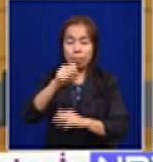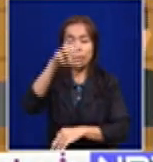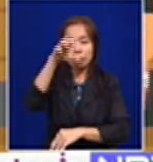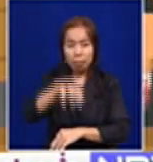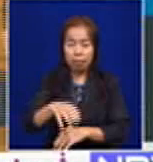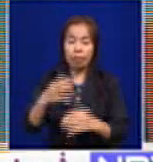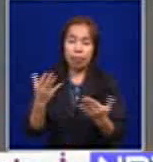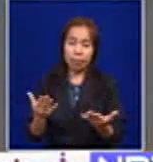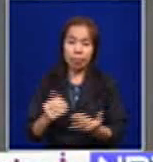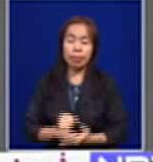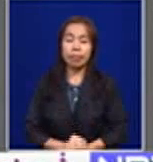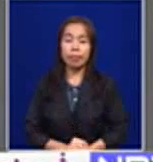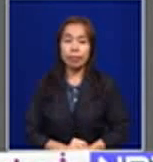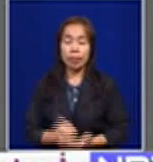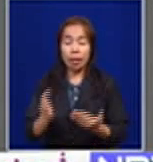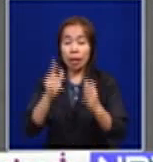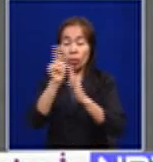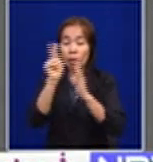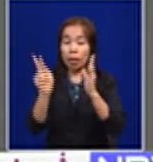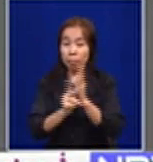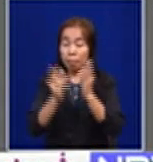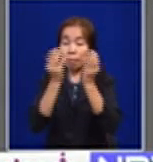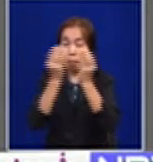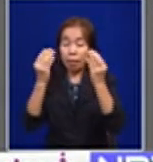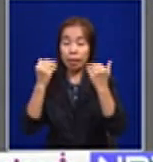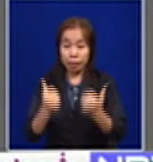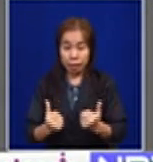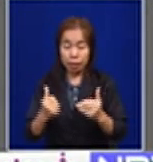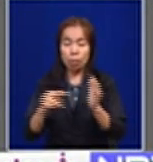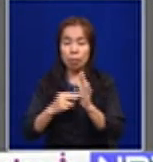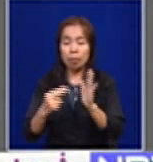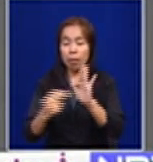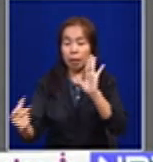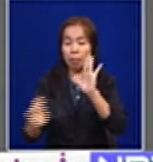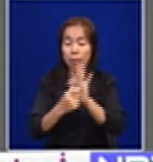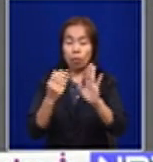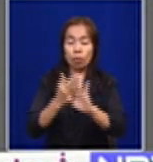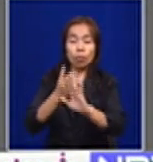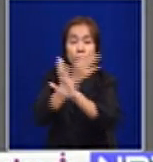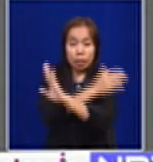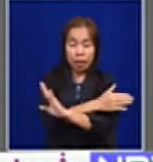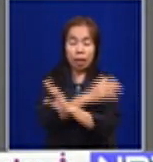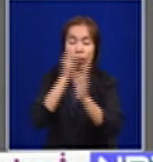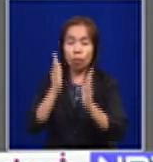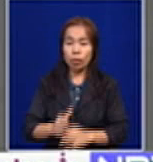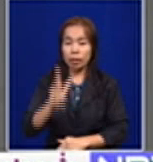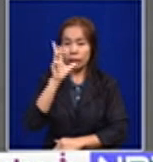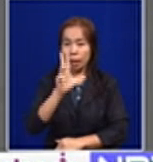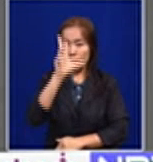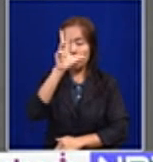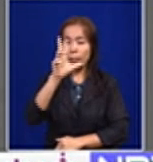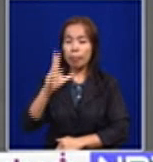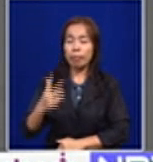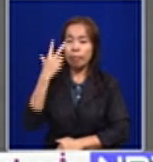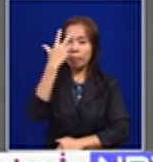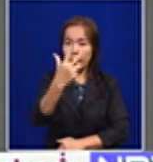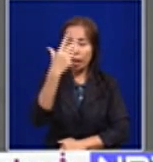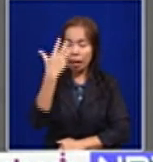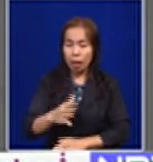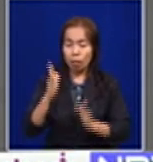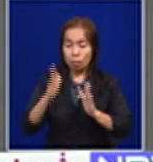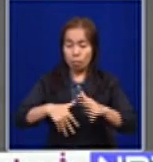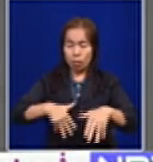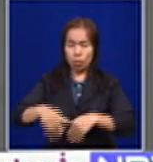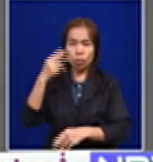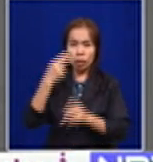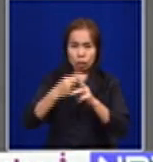ได้รัฐธรรมนูญฉบับนี้จึงให้ระบุล่วงหน้าไว้อย่างมาก3คนเพื่อให้ประชาชนทราบล่วงหน้าว่า